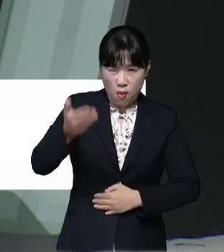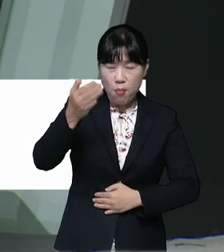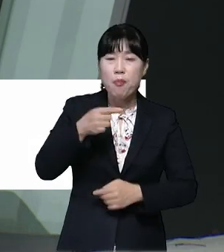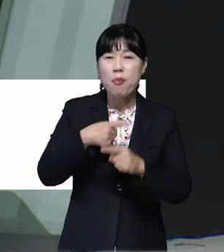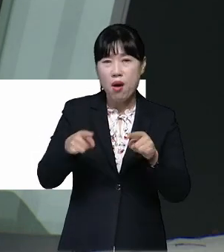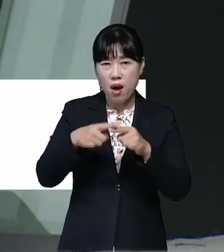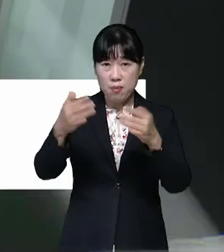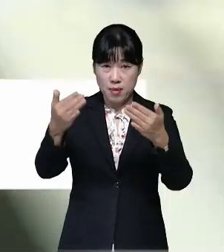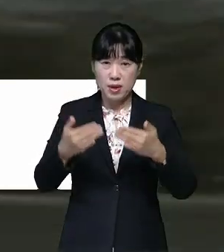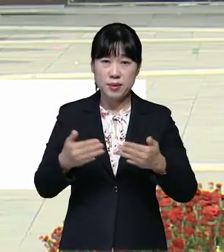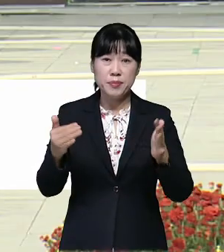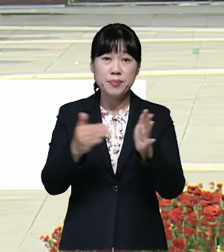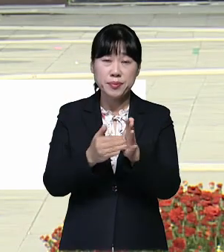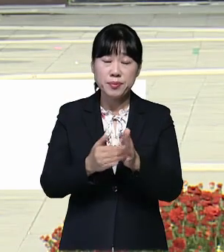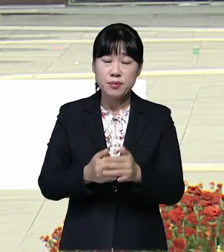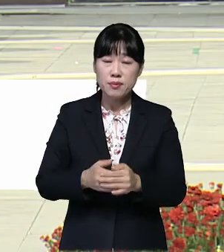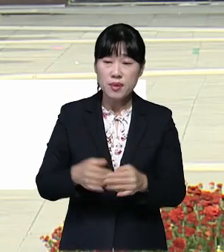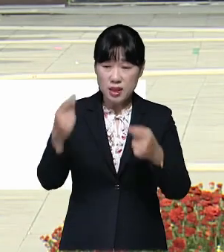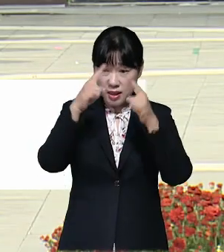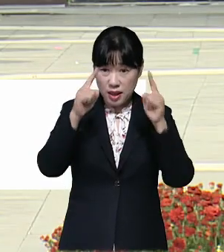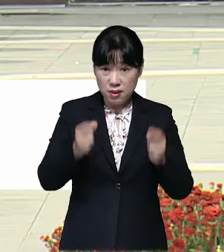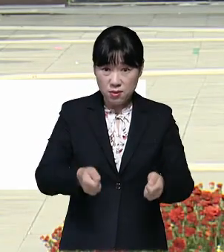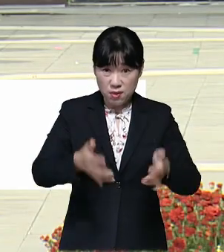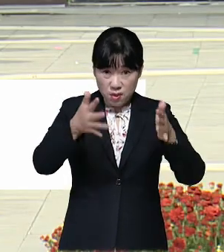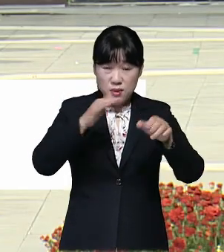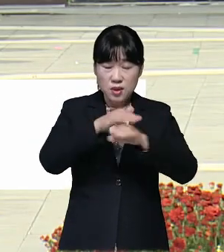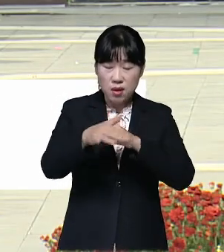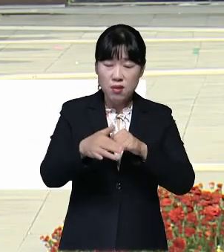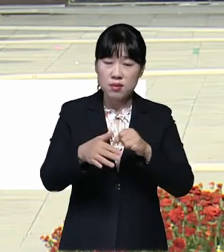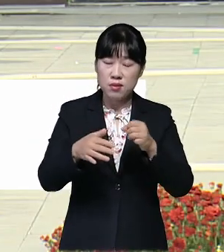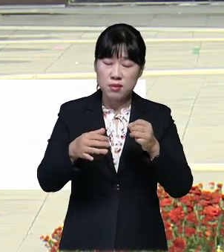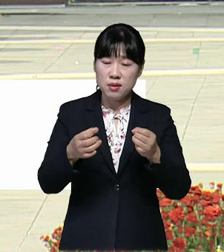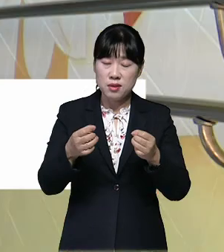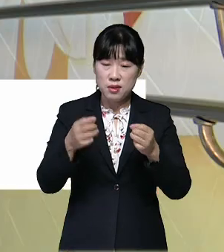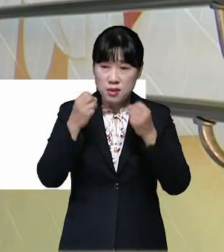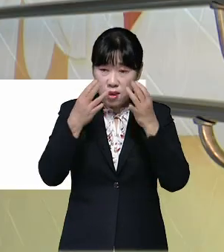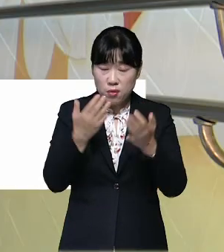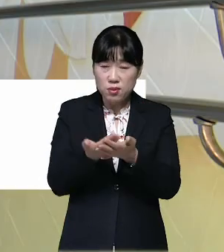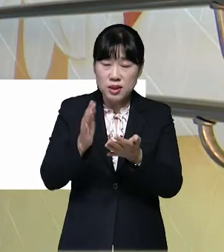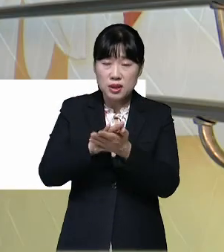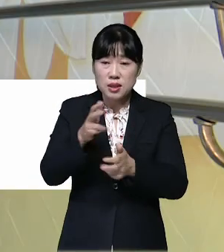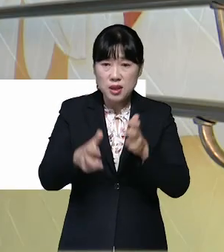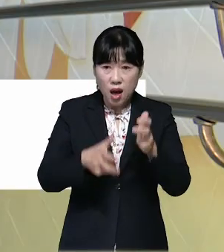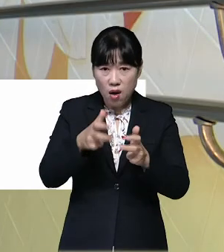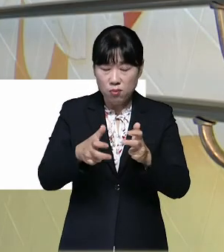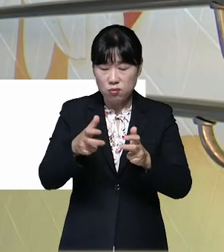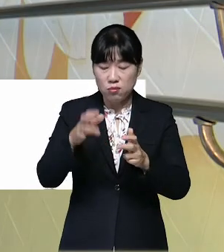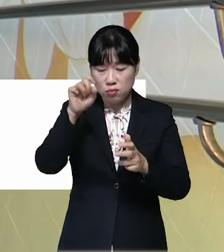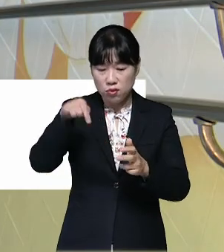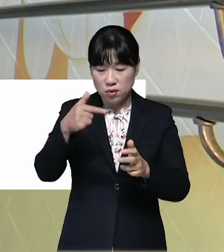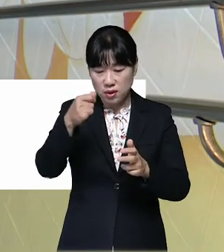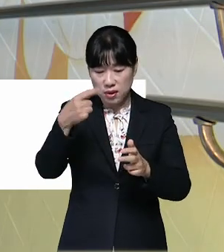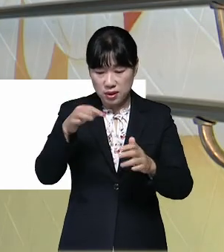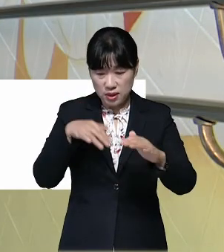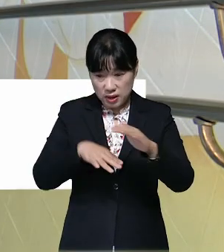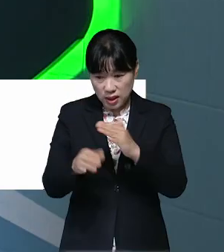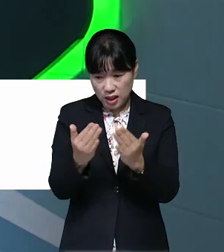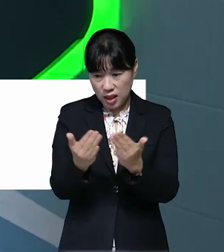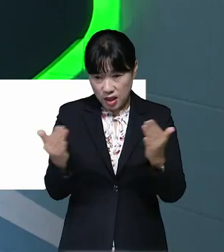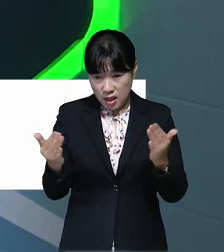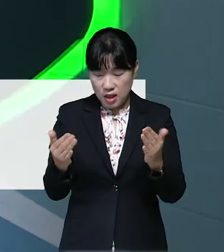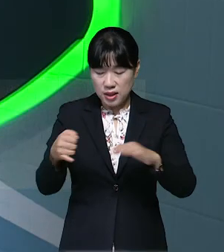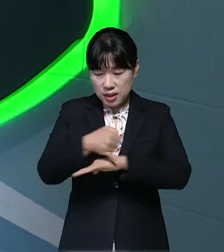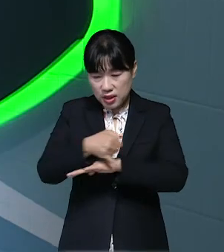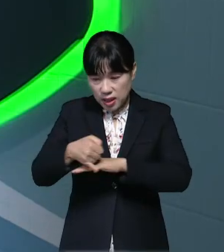평가를 받았습니다. 대학타운형 뉴딜 사업과 무능 지하보도 오픈 갤러리 등 디자인을 더한 각종